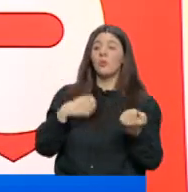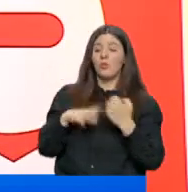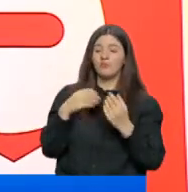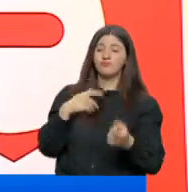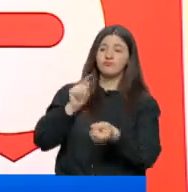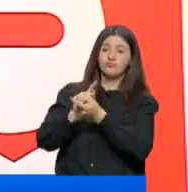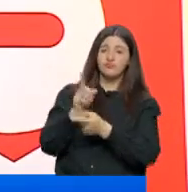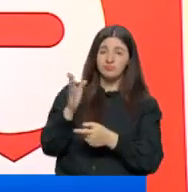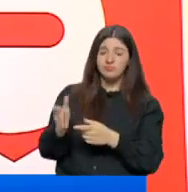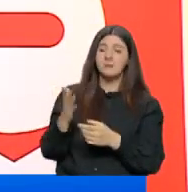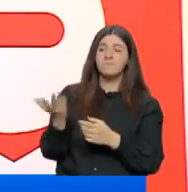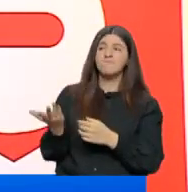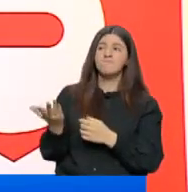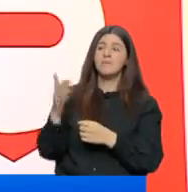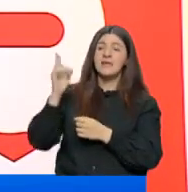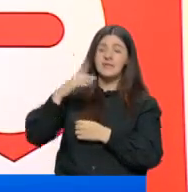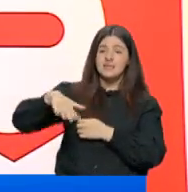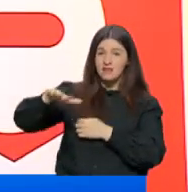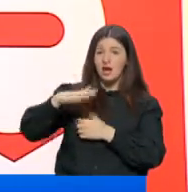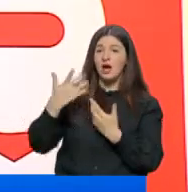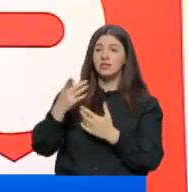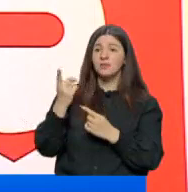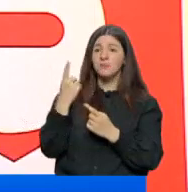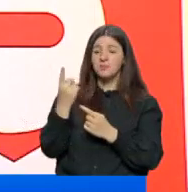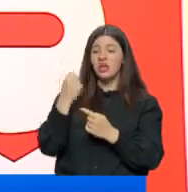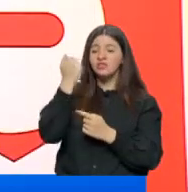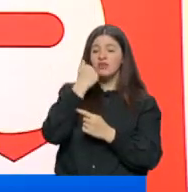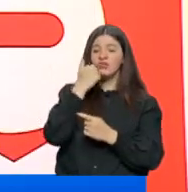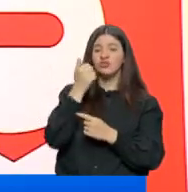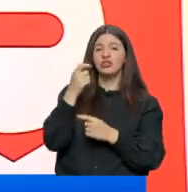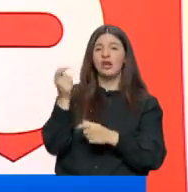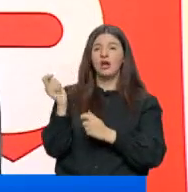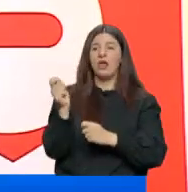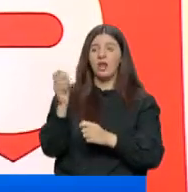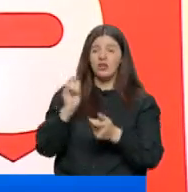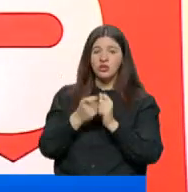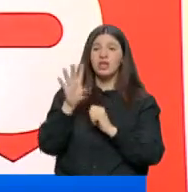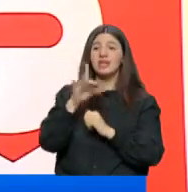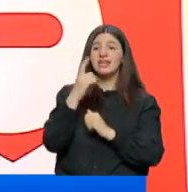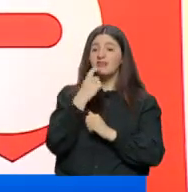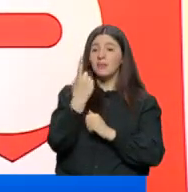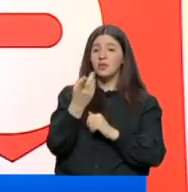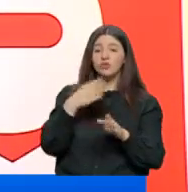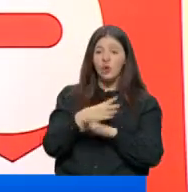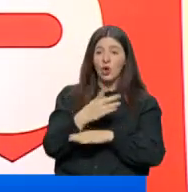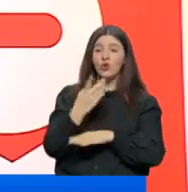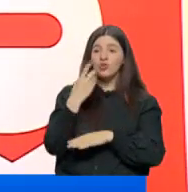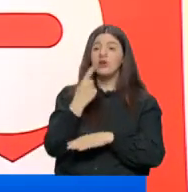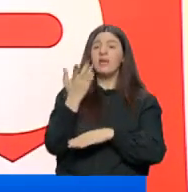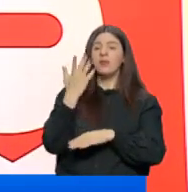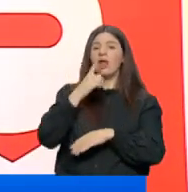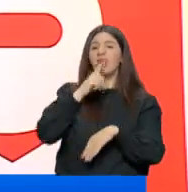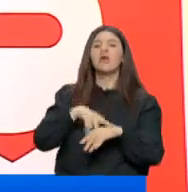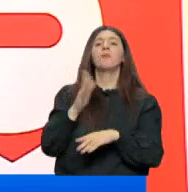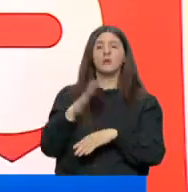karşı karşıyayız. Şimdi hani iktidar artık bir yalancı çobana döndüğü için 40 yılda bir doğru söylese bile inandırıcılığını yitirmiş durumda.